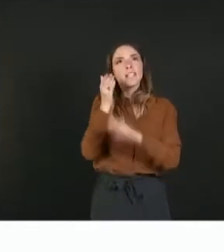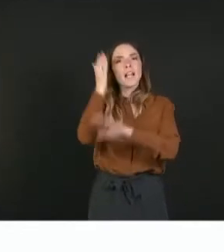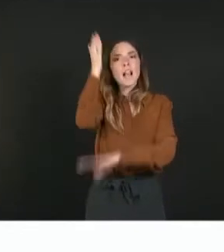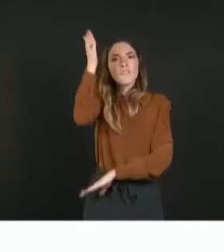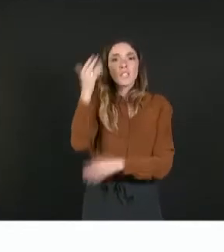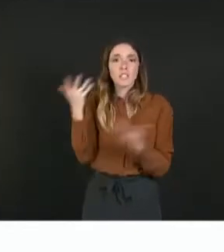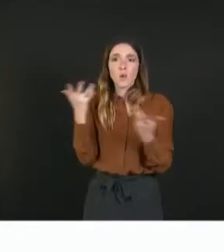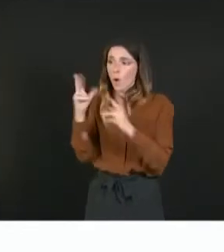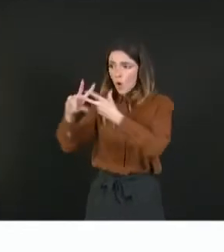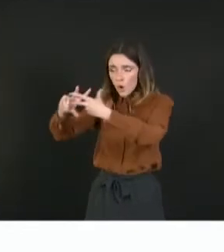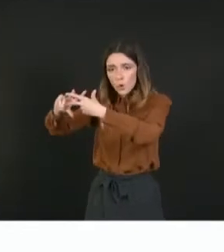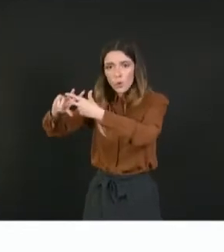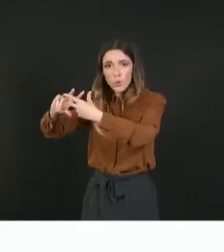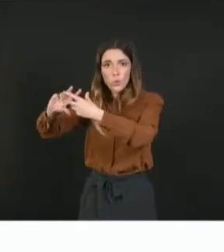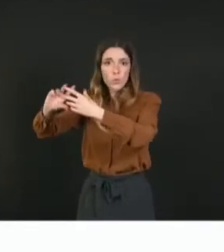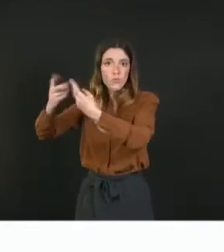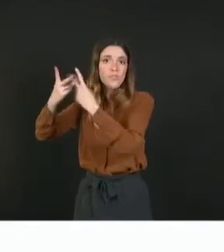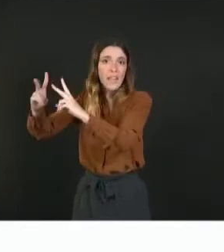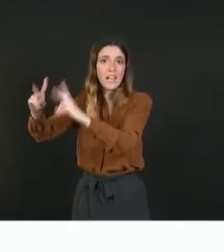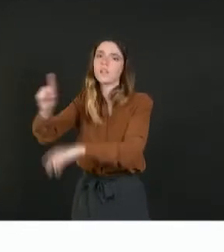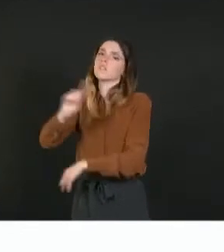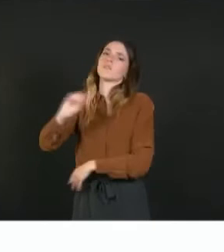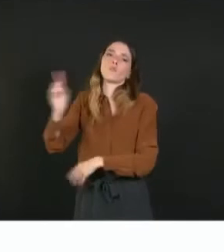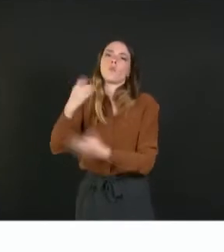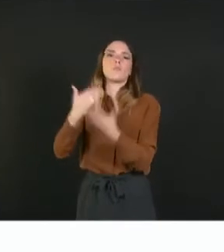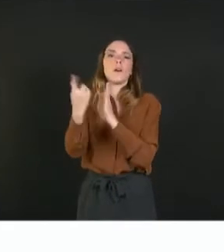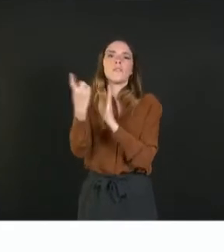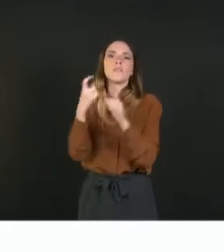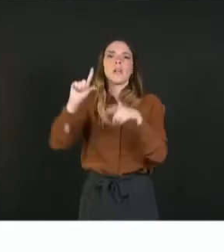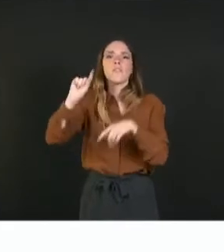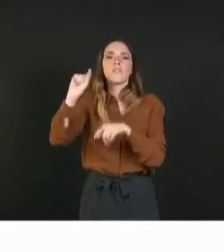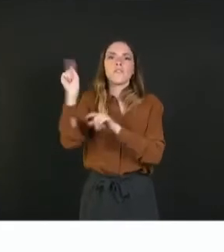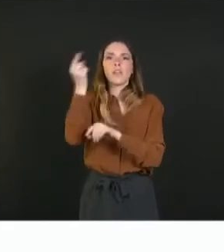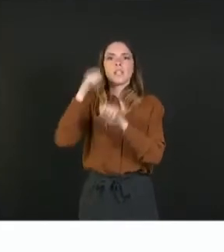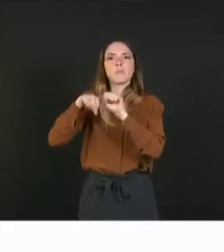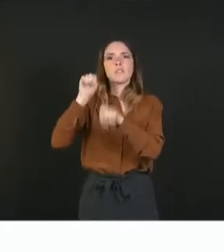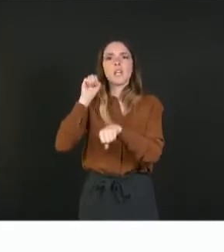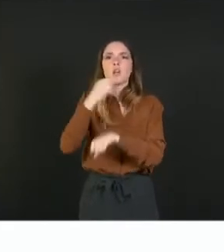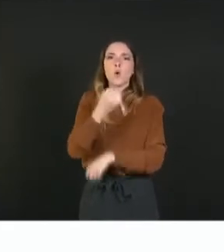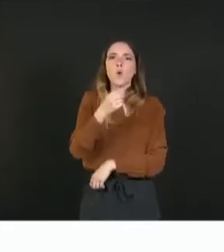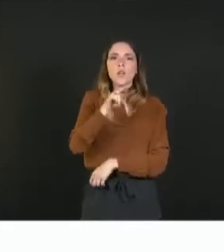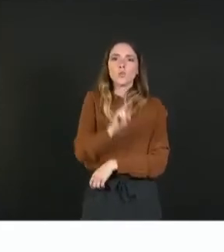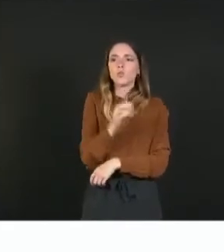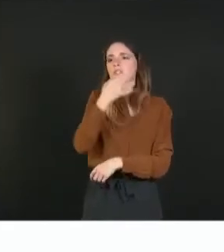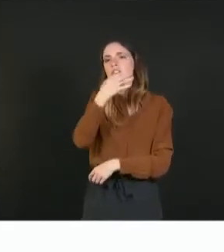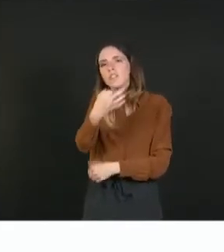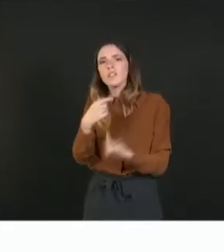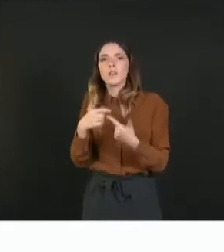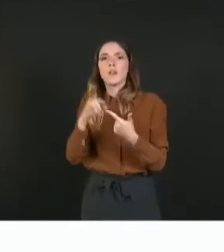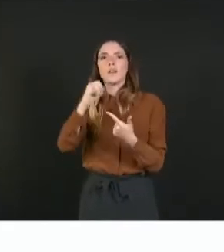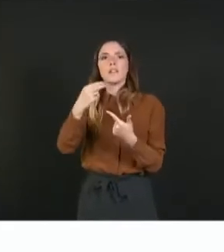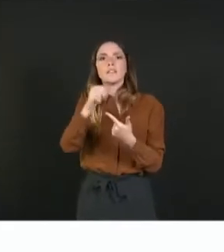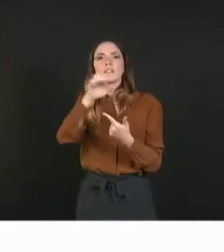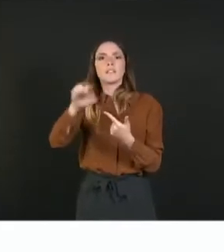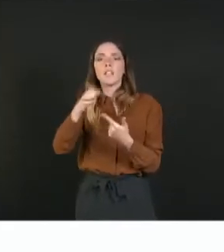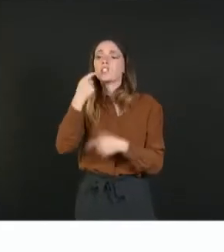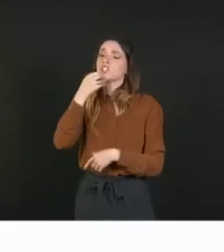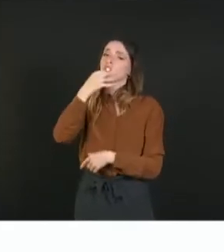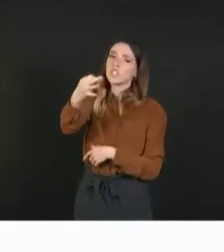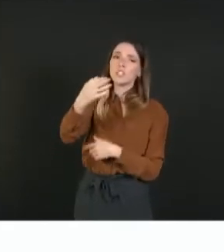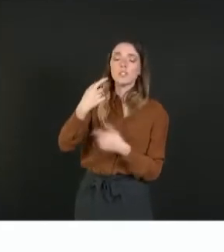urbaine. Hein. C'est une doxa qui est un héritage du XXe siècle, que l'ONU maintient, que l'INSEE continue